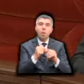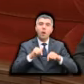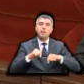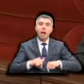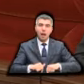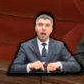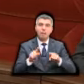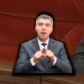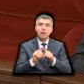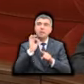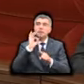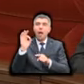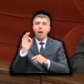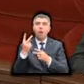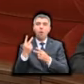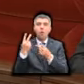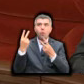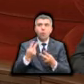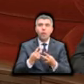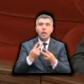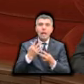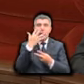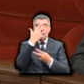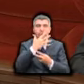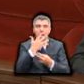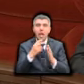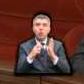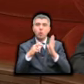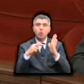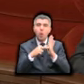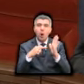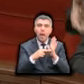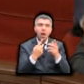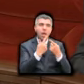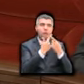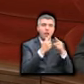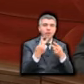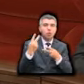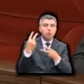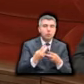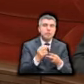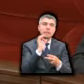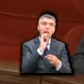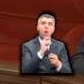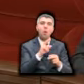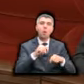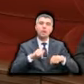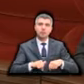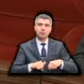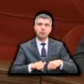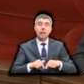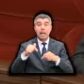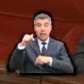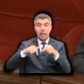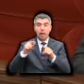تغيير المنظومة القانونية فيما يخص التعاطي مع مجموعة من المكتسبات، مثلا المهاجرين لهم الحق في